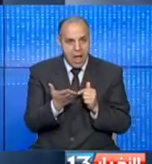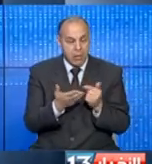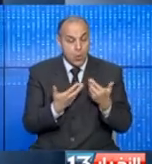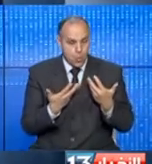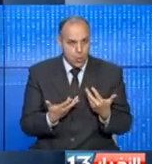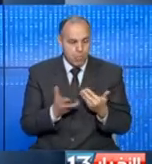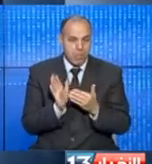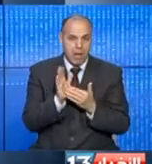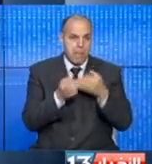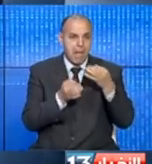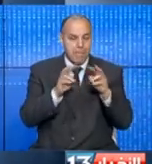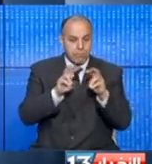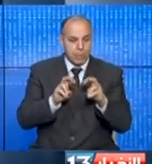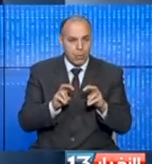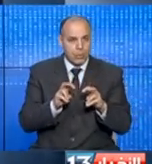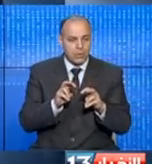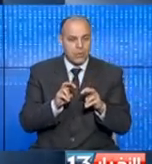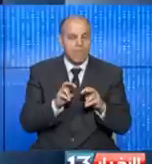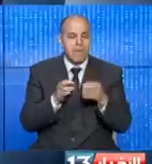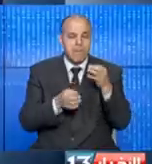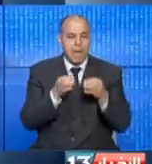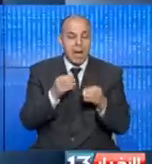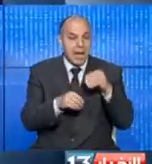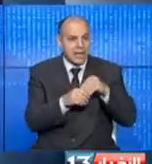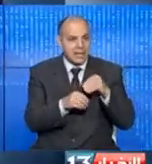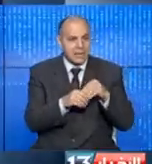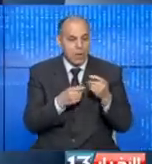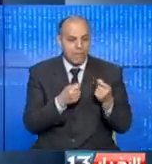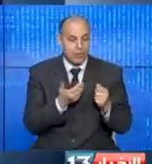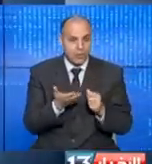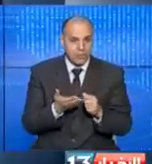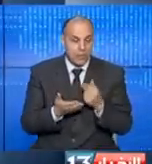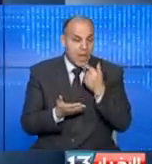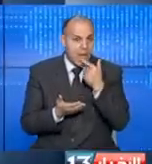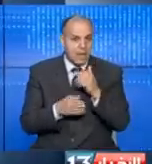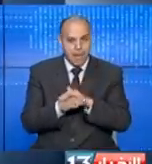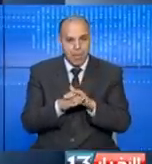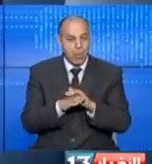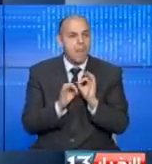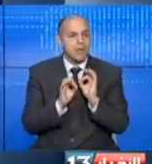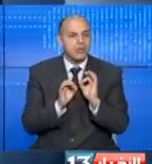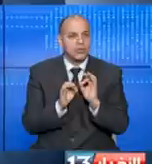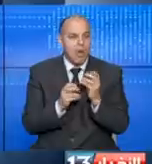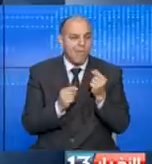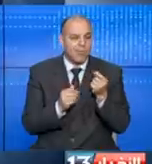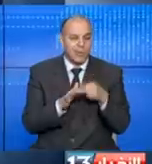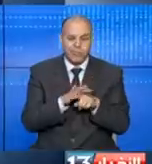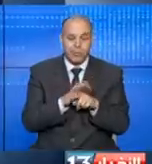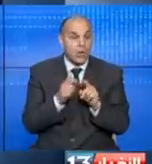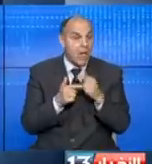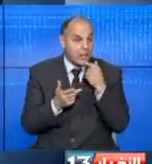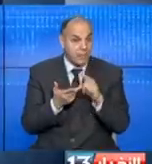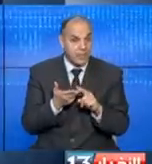اليوم امام قاضي التحقيق بالقطب القضائيه الاقتصاديه والماليه حول القضيه المتعلقه بشبهه تبييض اموال